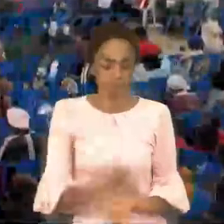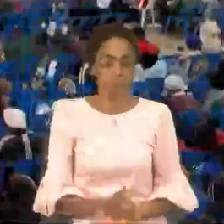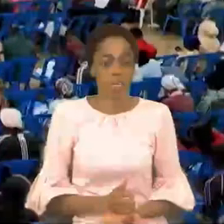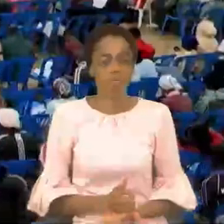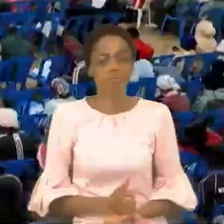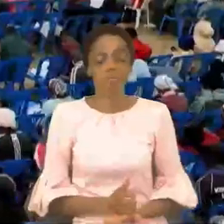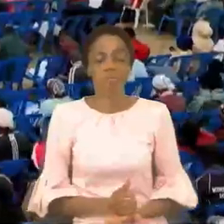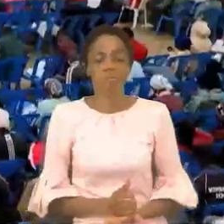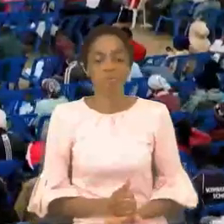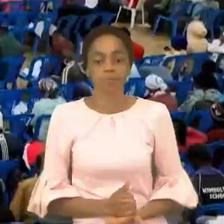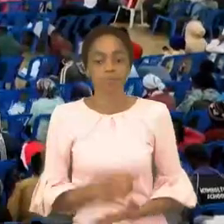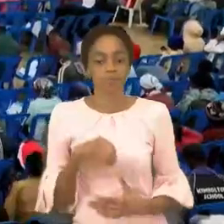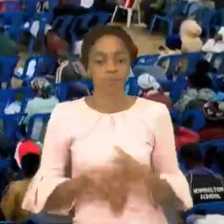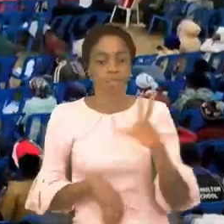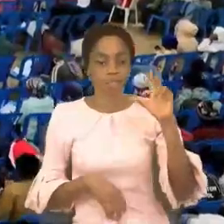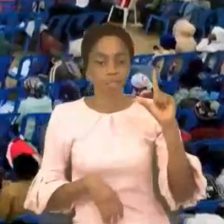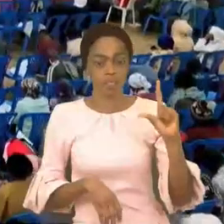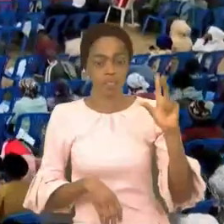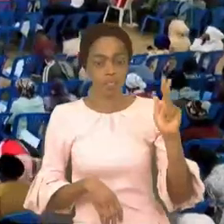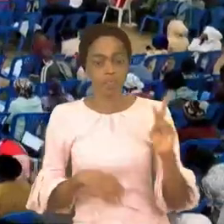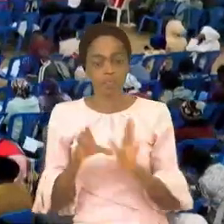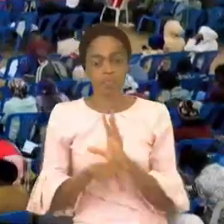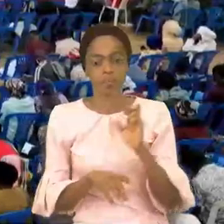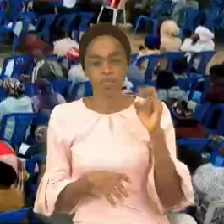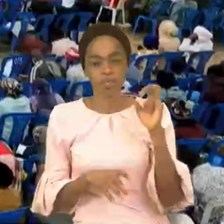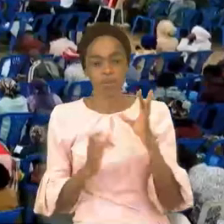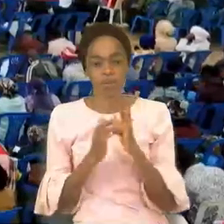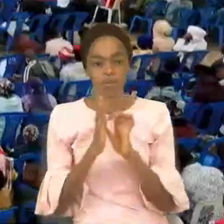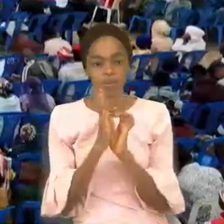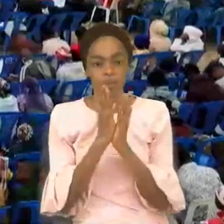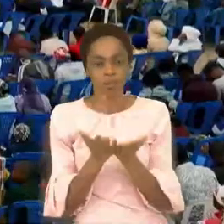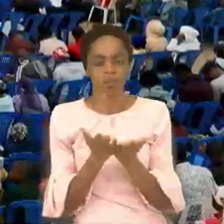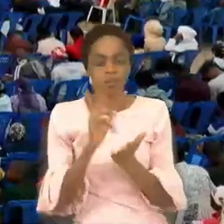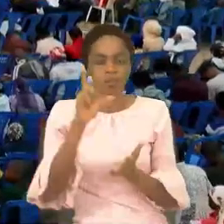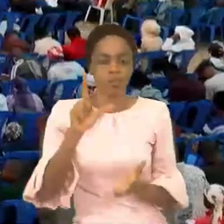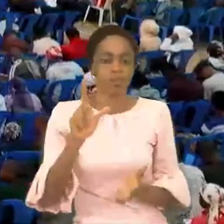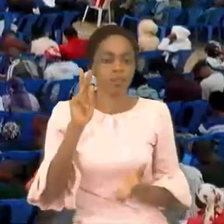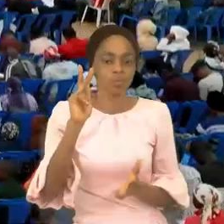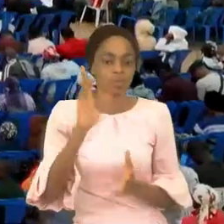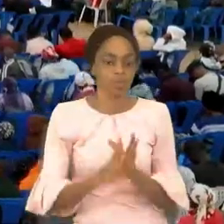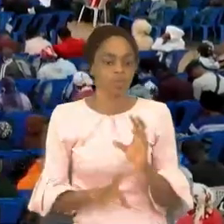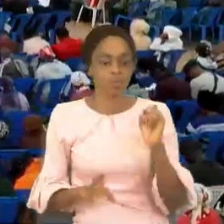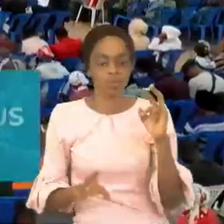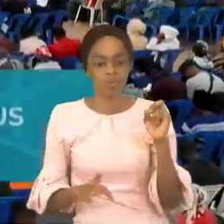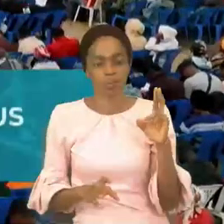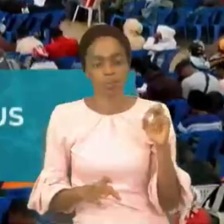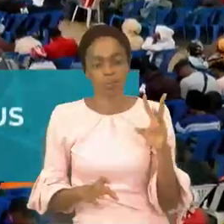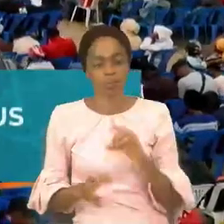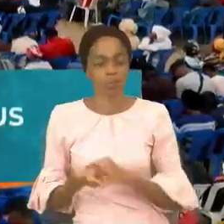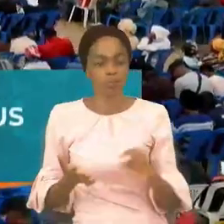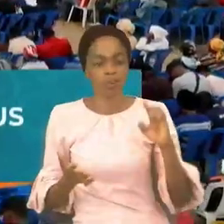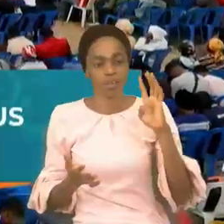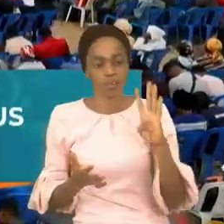Amen. En Luc 12, voyez les paroles de Jésus-Christ, verset